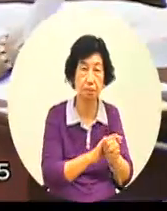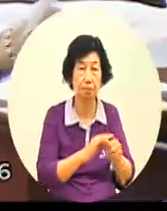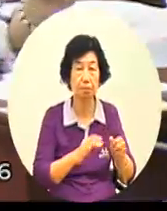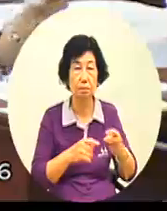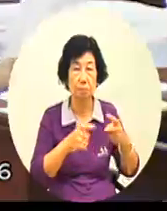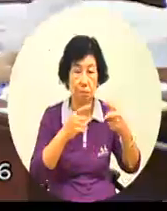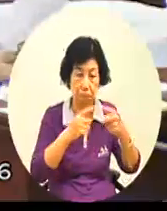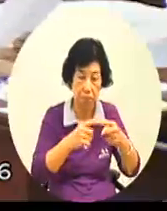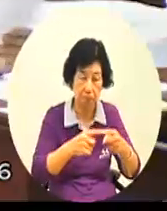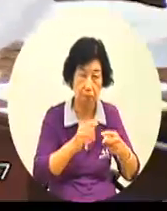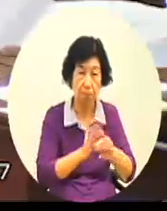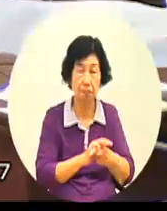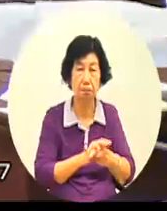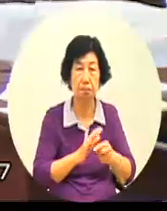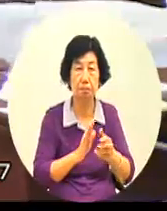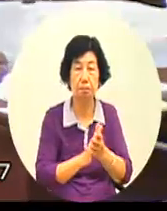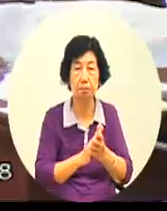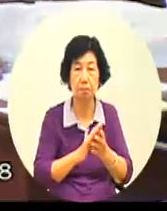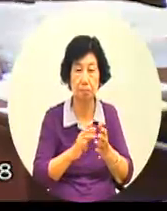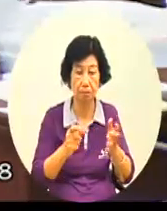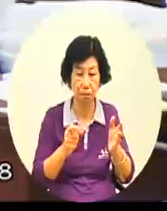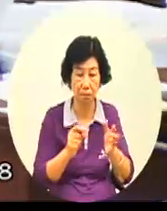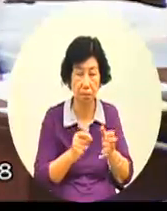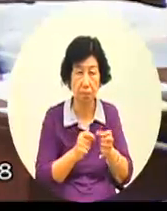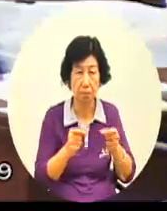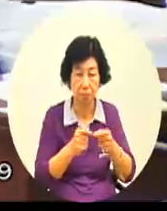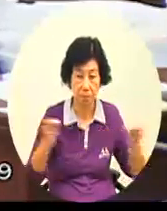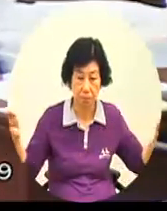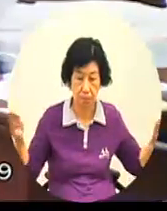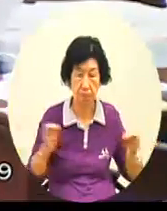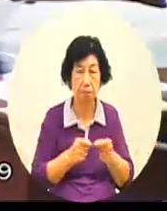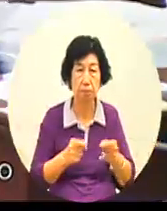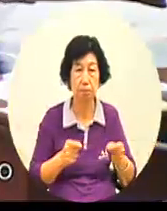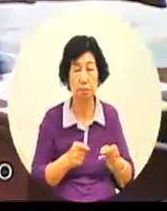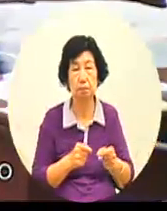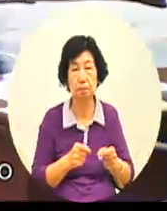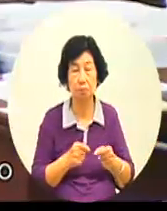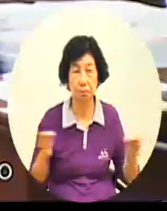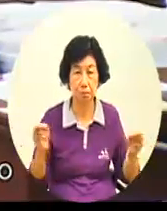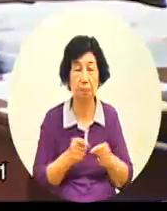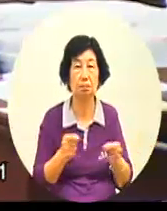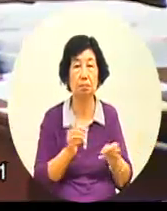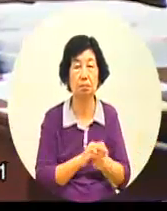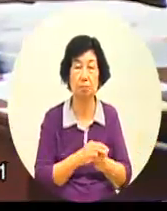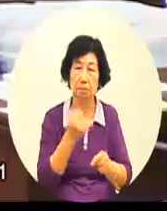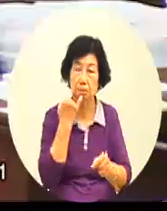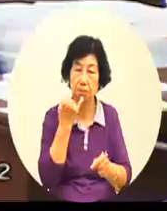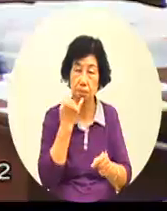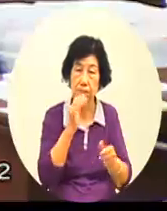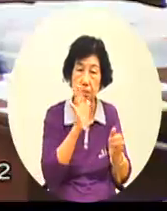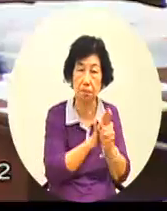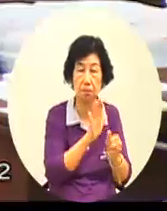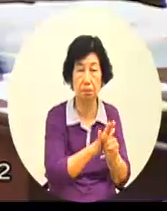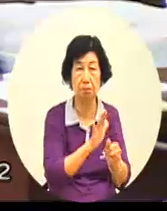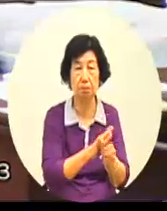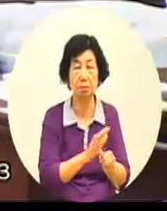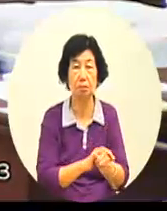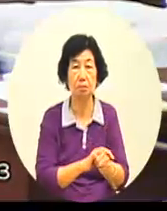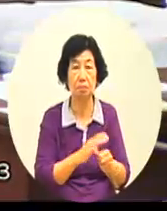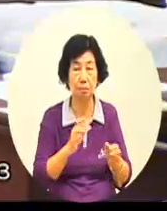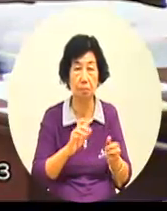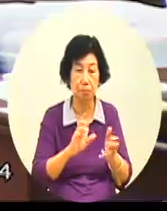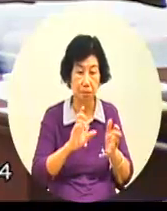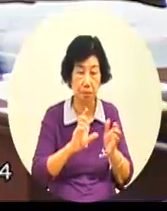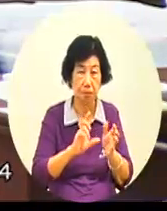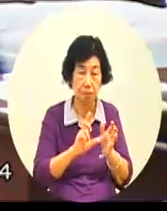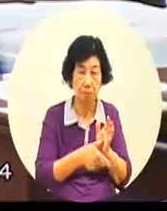为我们的人力真的训练培训的不足以能够满足现在这个长照大量